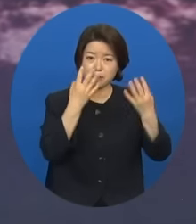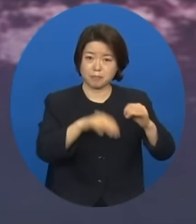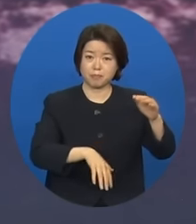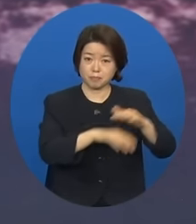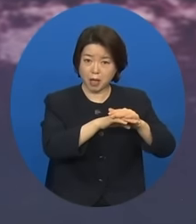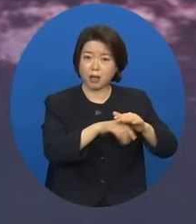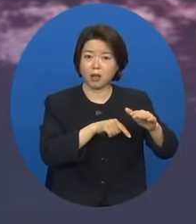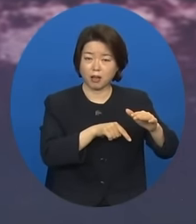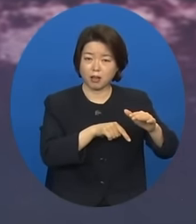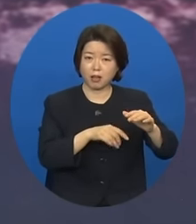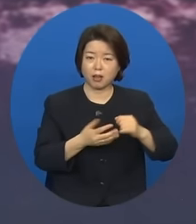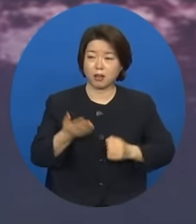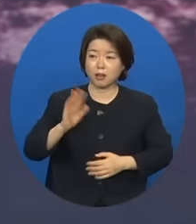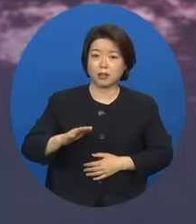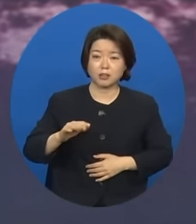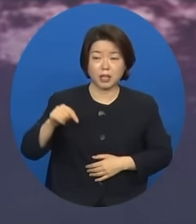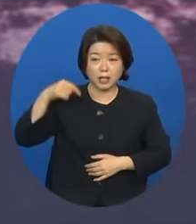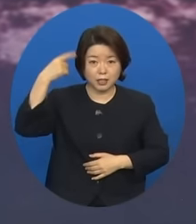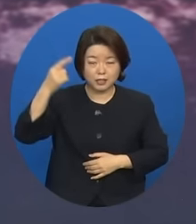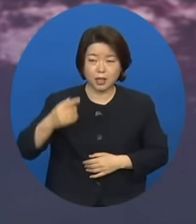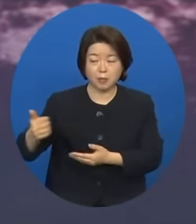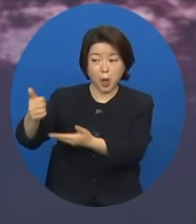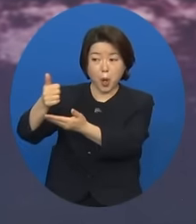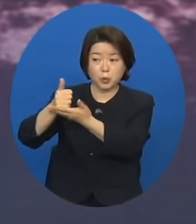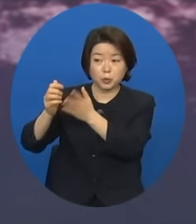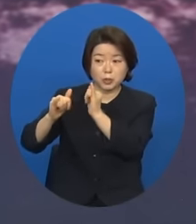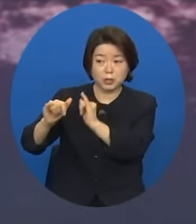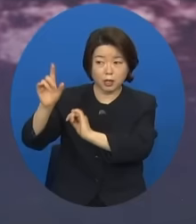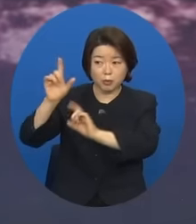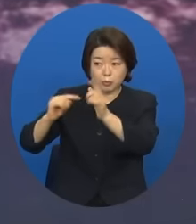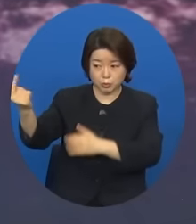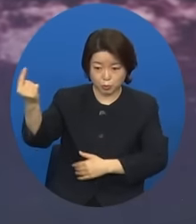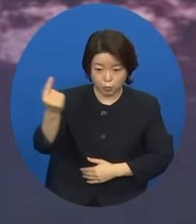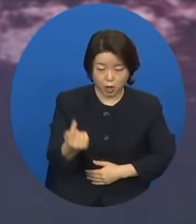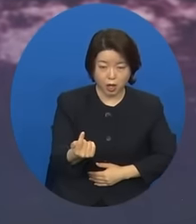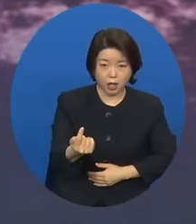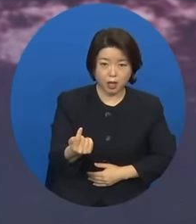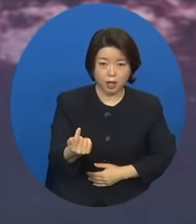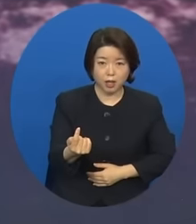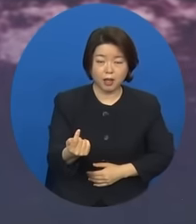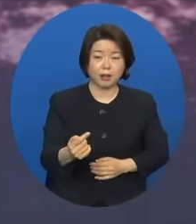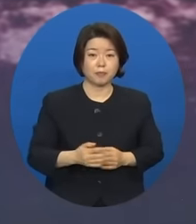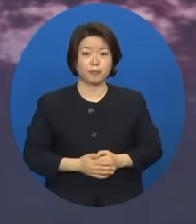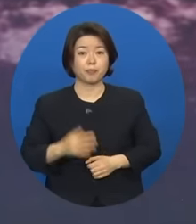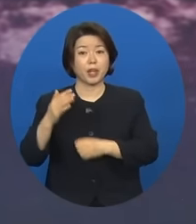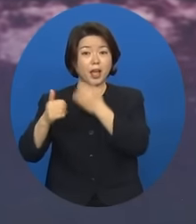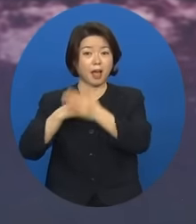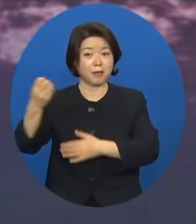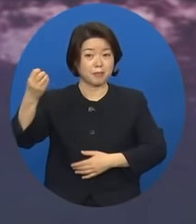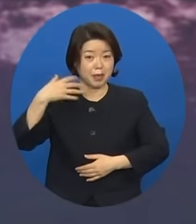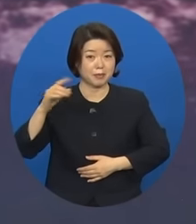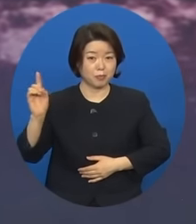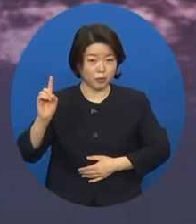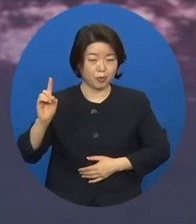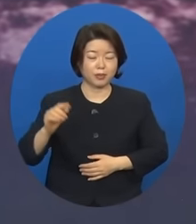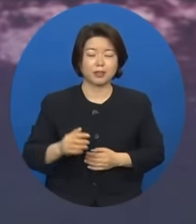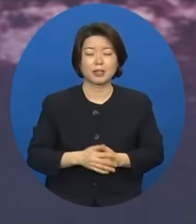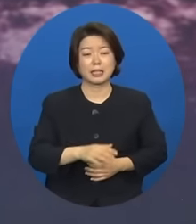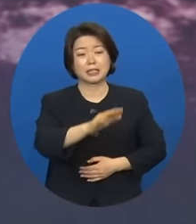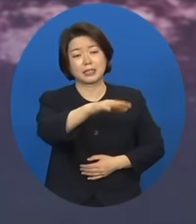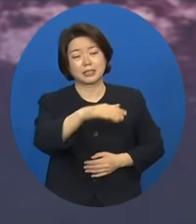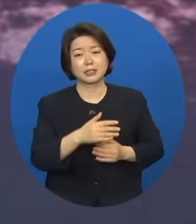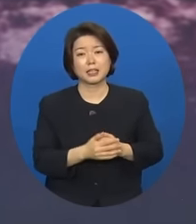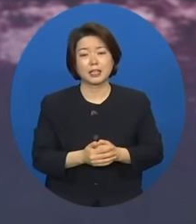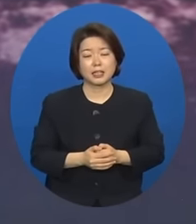하나님이 어떤 방문객의 모습으로 나타나셨어요 그러면서 하나님 뭐라 하시냐면 이런 얘기를 하시죠 그